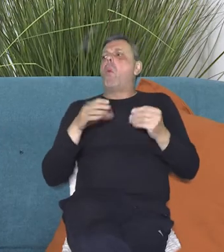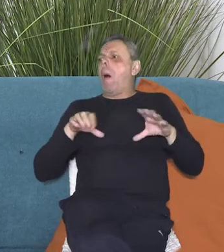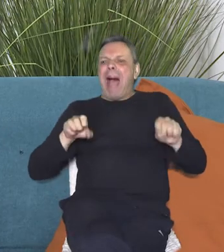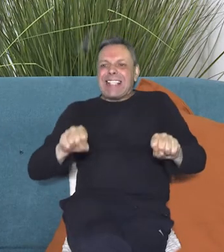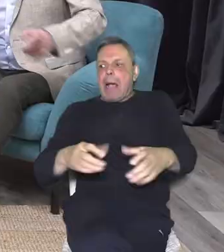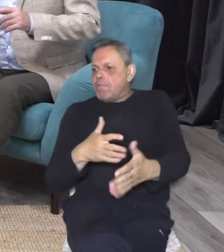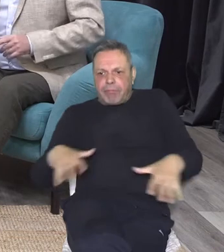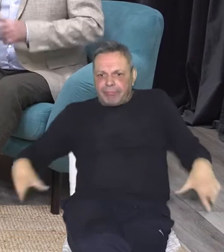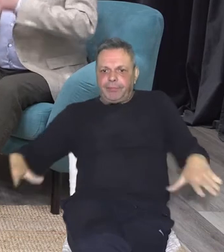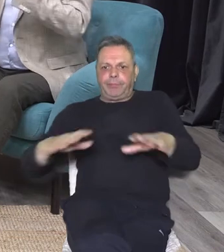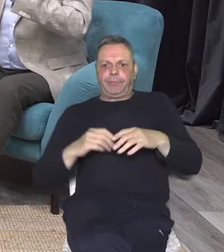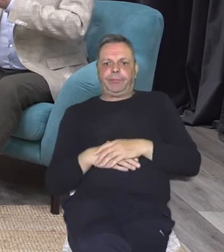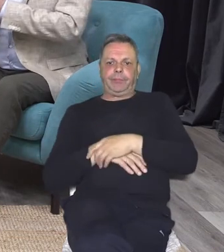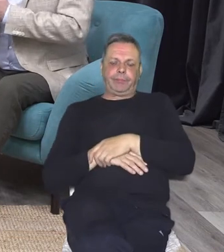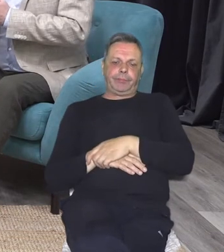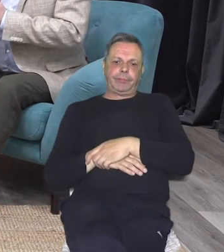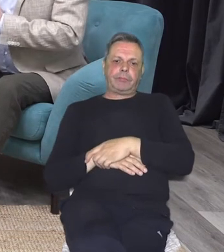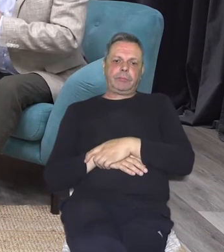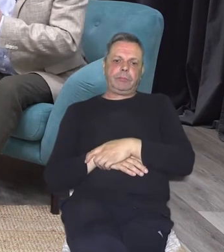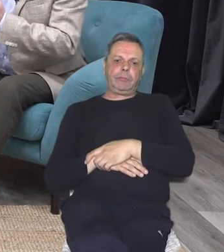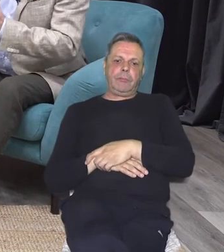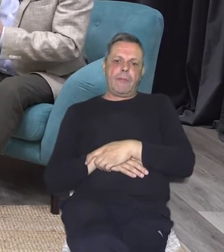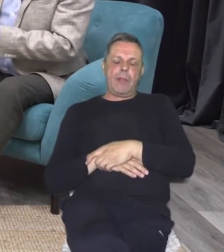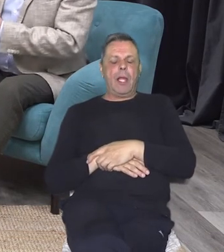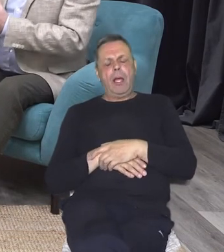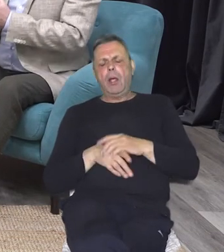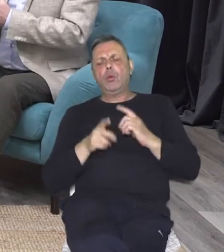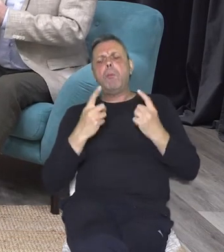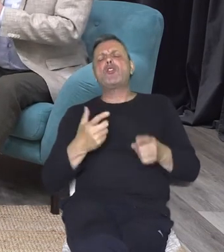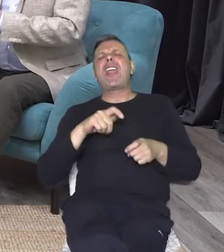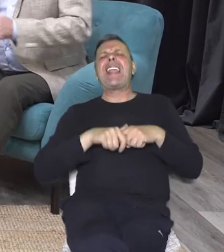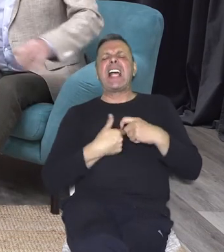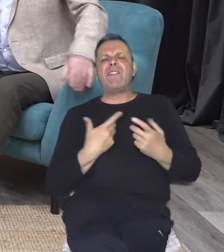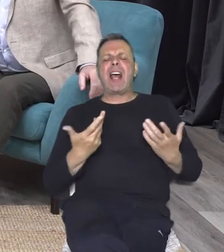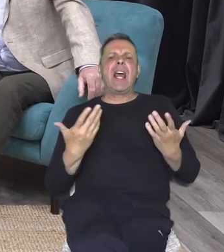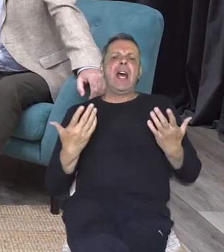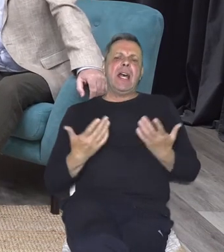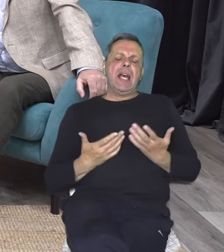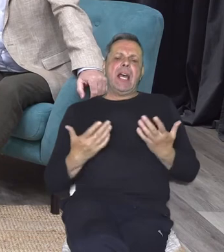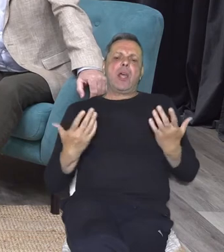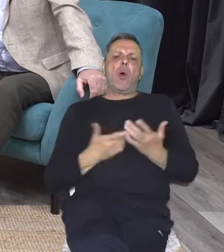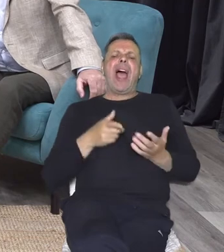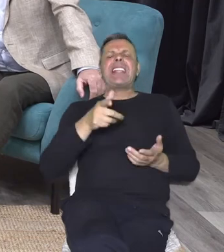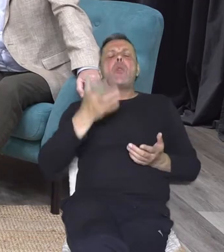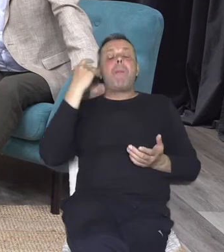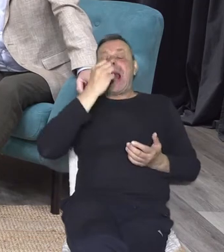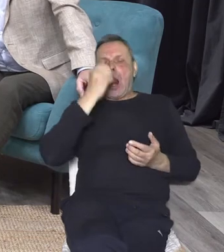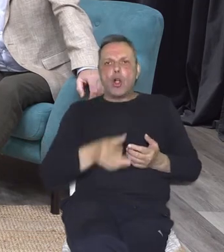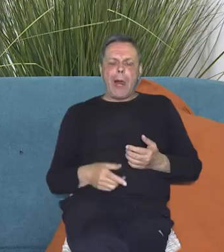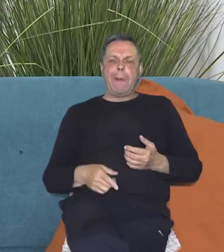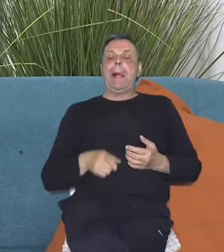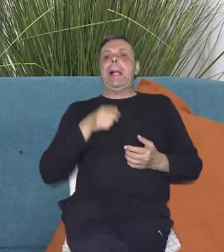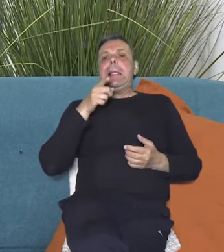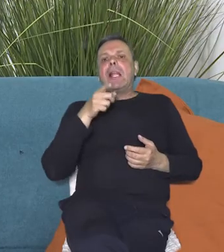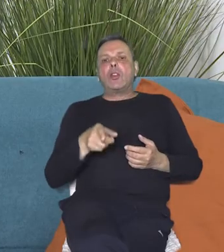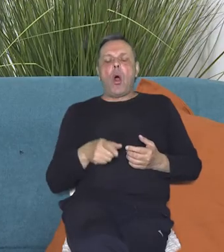i tako, tako da je. A da mi, da, koji su naravno da, jedna vrsta terapije. Postoji jedna stvar koja je jako, jako, ja mislim, bila za nju loša, a